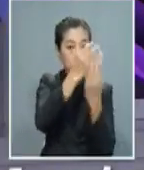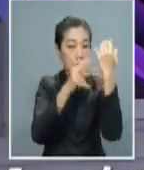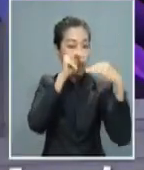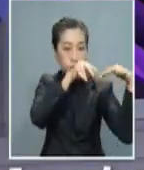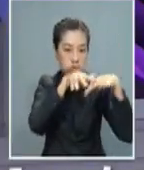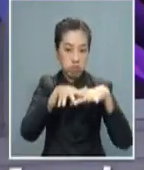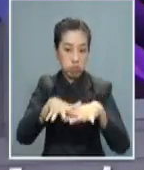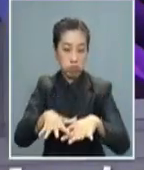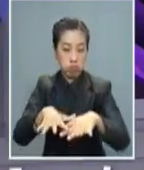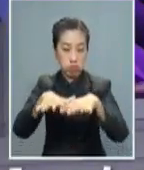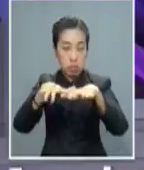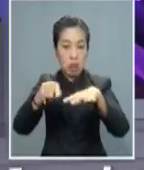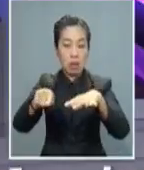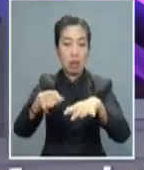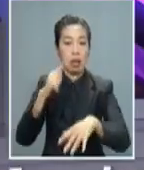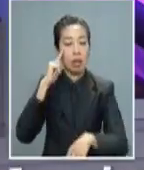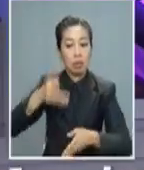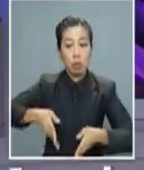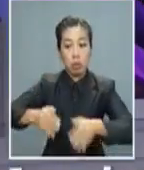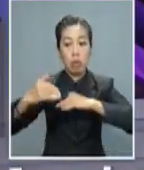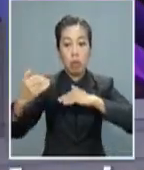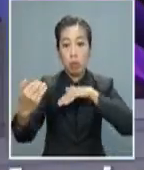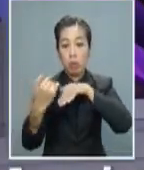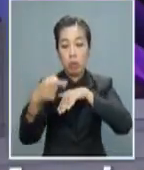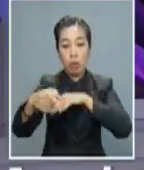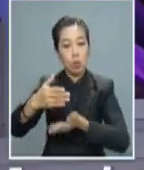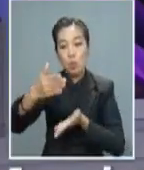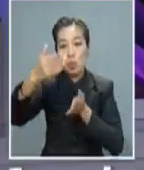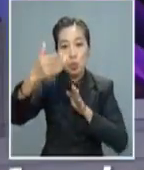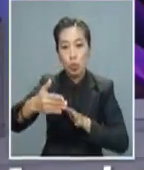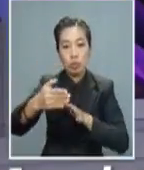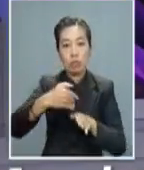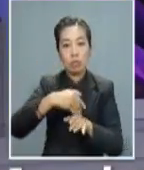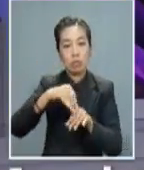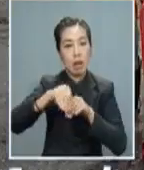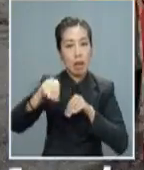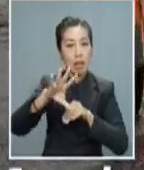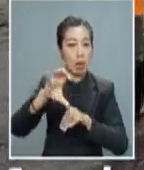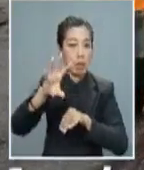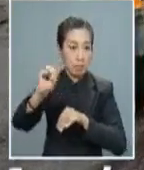ขึ้นแม่น้ำสายแล้วก็ไปแม่อ่ายด้วยนะคะรวมกว่า500เมตรเลยทีเดียวค่ะ